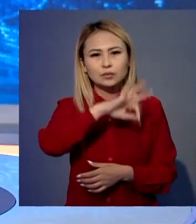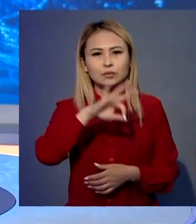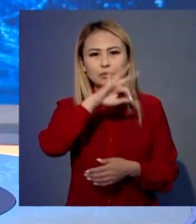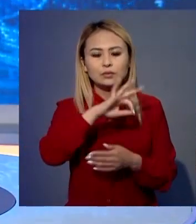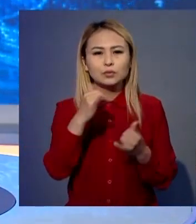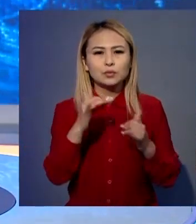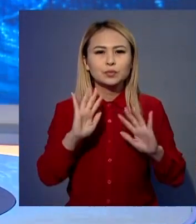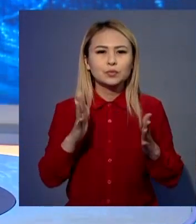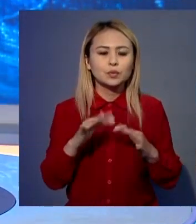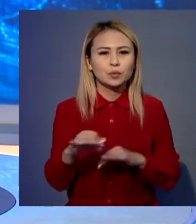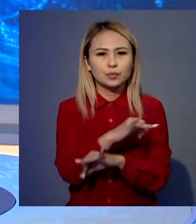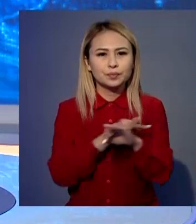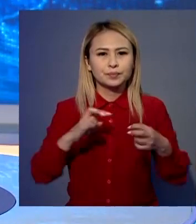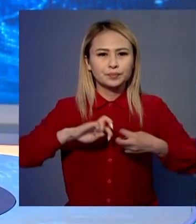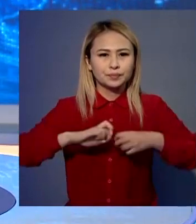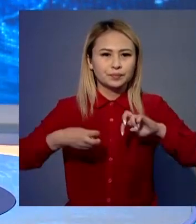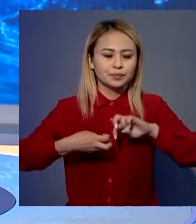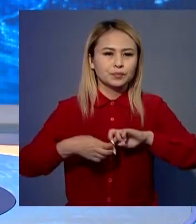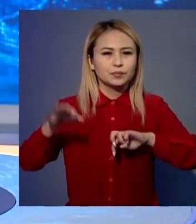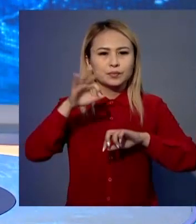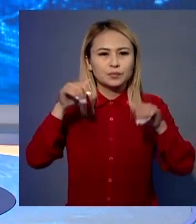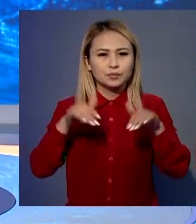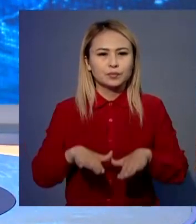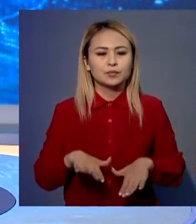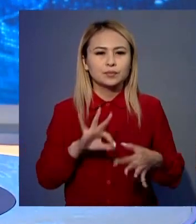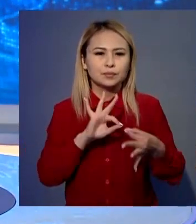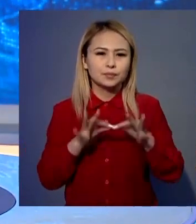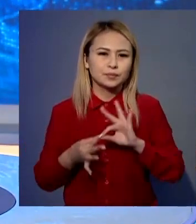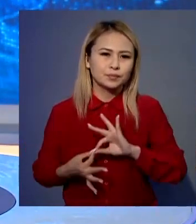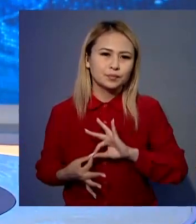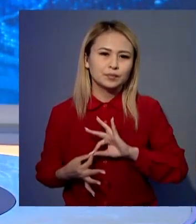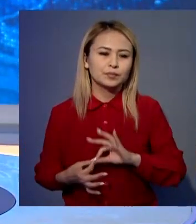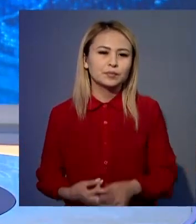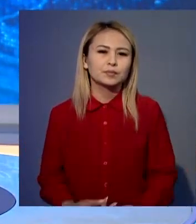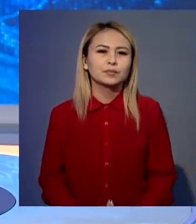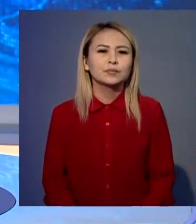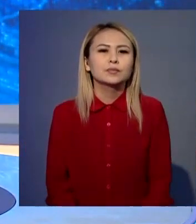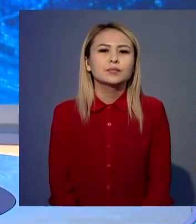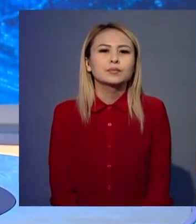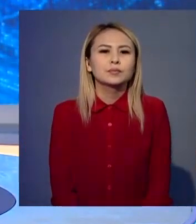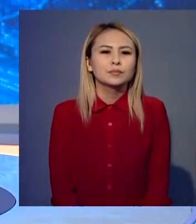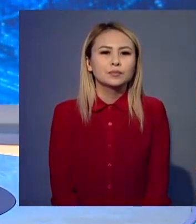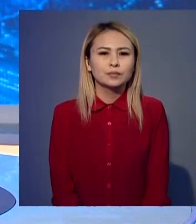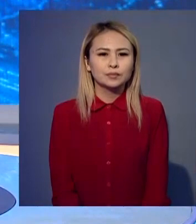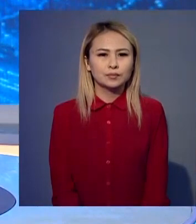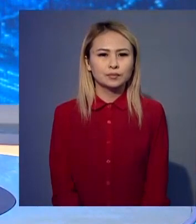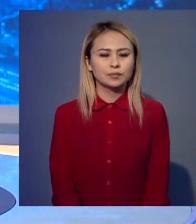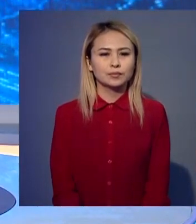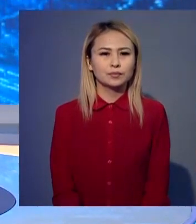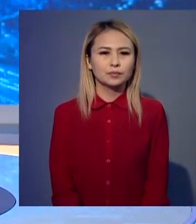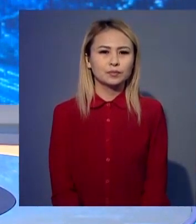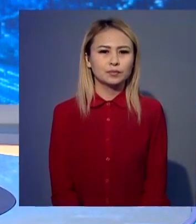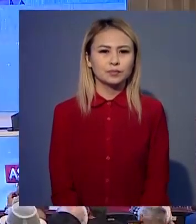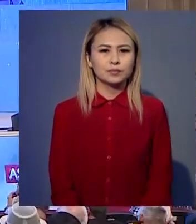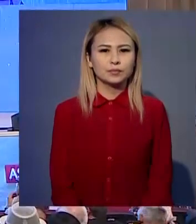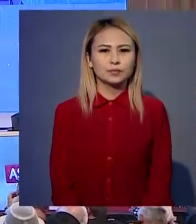бүгінгі жай-күйін талқылап, сөз өнеріндегі проблемалардың шешу жолдарын ұсынды. Толығырақ Ғазиза Мұхамеджанованың материалында.